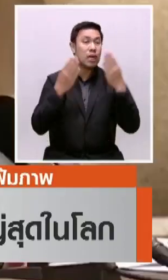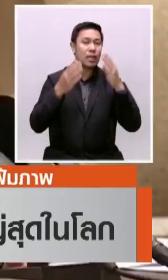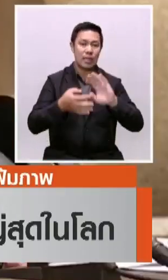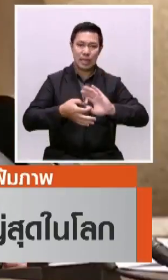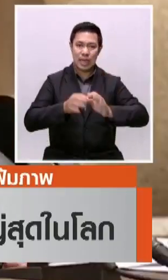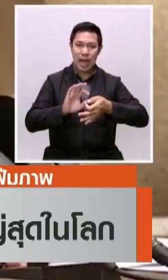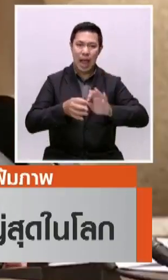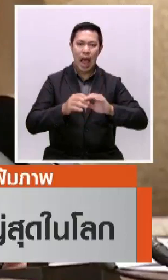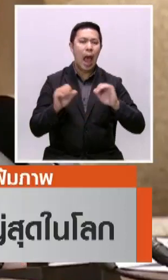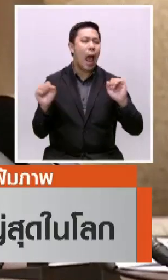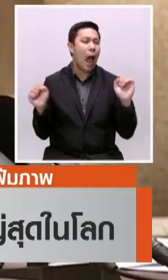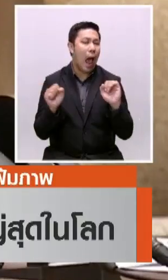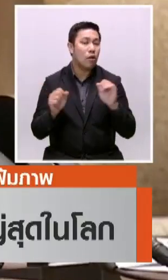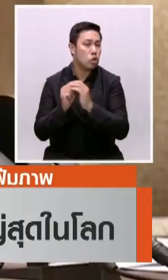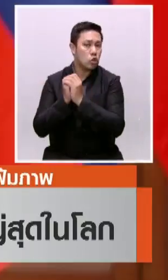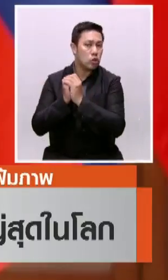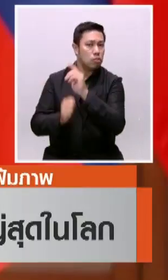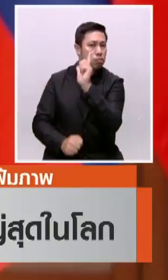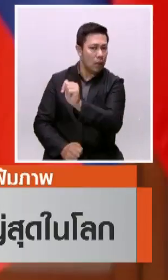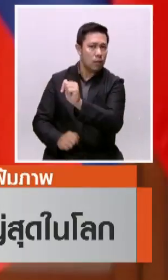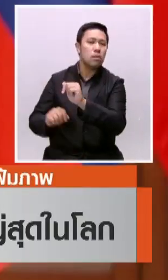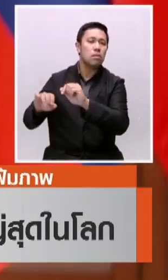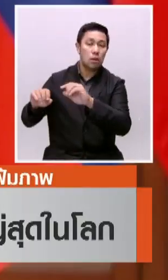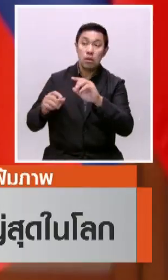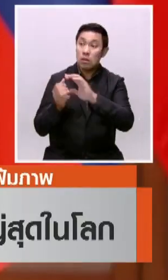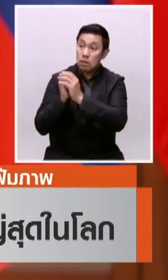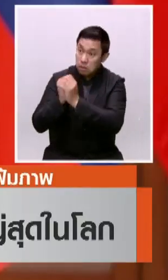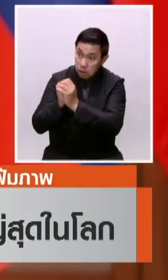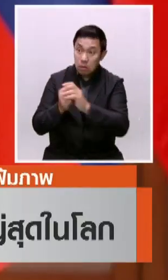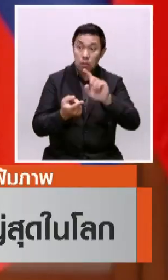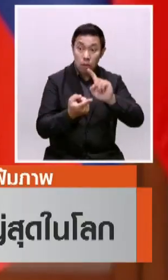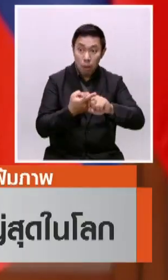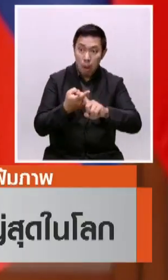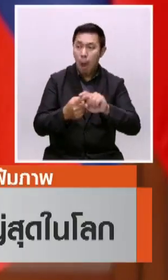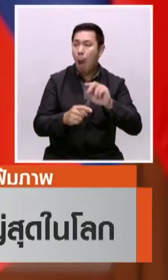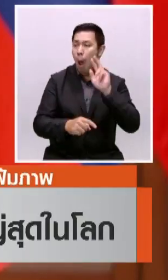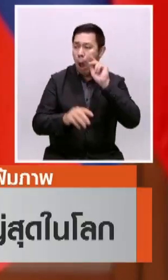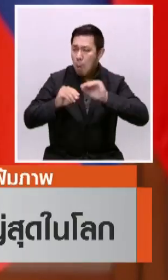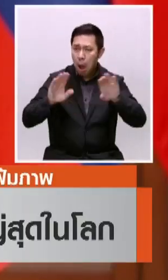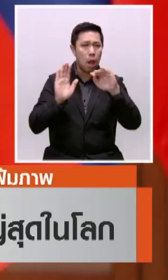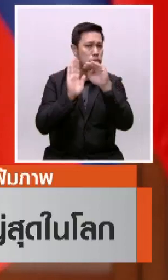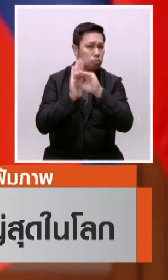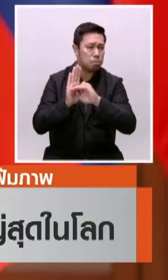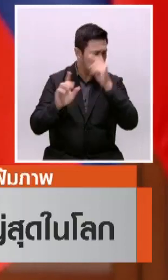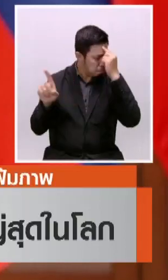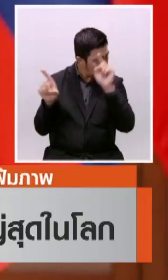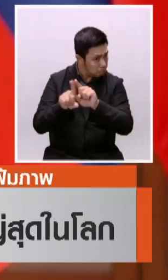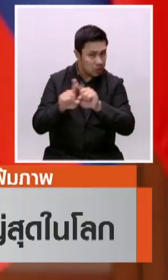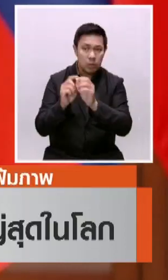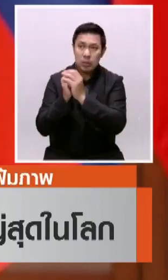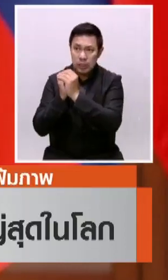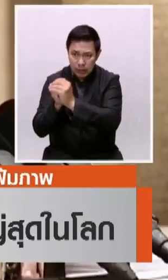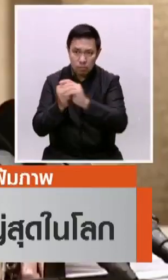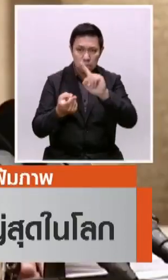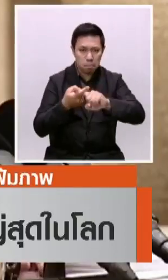มหกรรมกีฬาโอลิมปิกฤดูหนาวที่จีนเป็นเจ้าภาพจีนและรัสเซียได้ออกแถลงการณ์นโยบายร่วมกันแสดงความแน่ว่าจีน